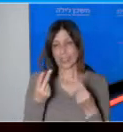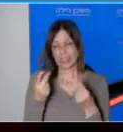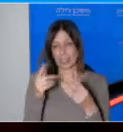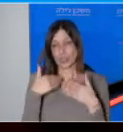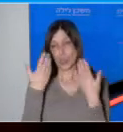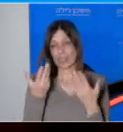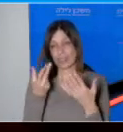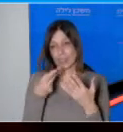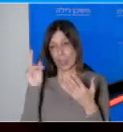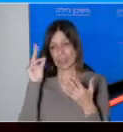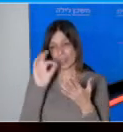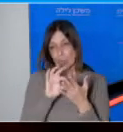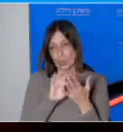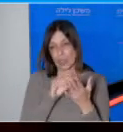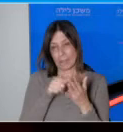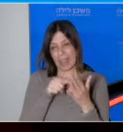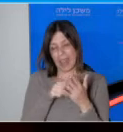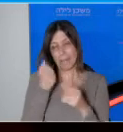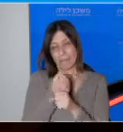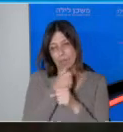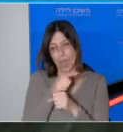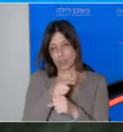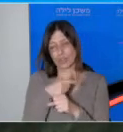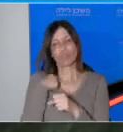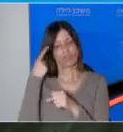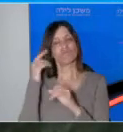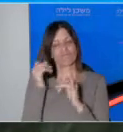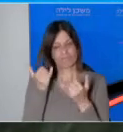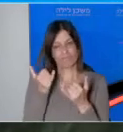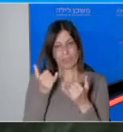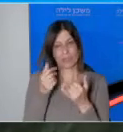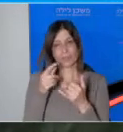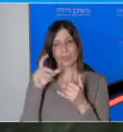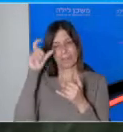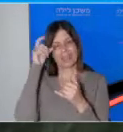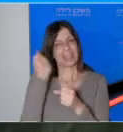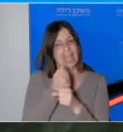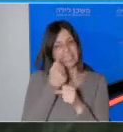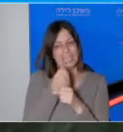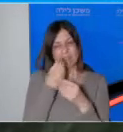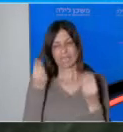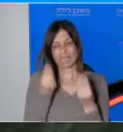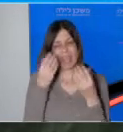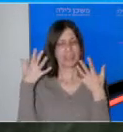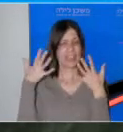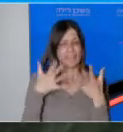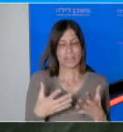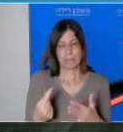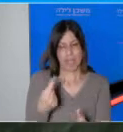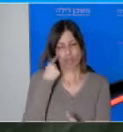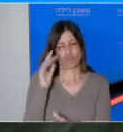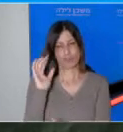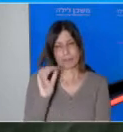הזאת? אני סבורה שכן, אני סבורה שבהחלט כאן ביידן עשה צעד התקפי מרשים,